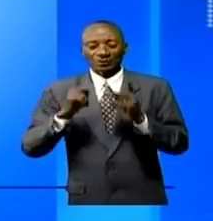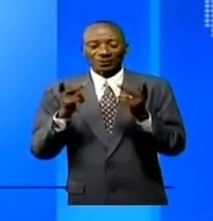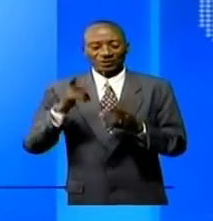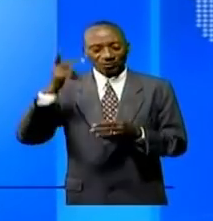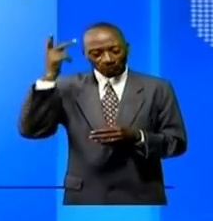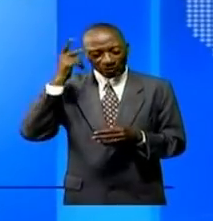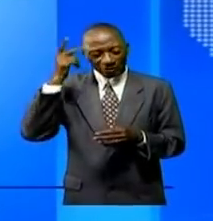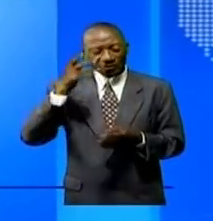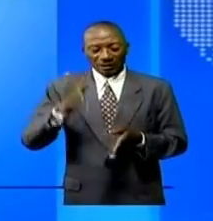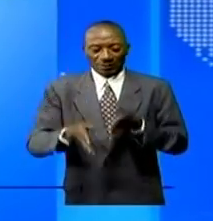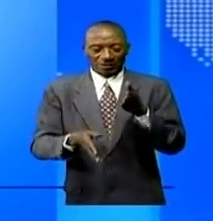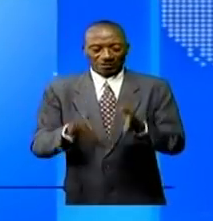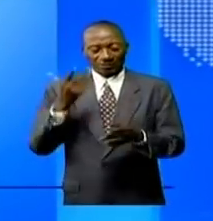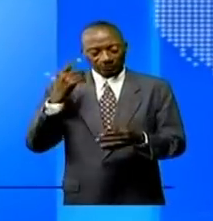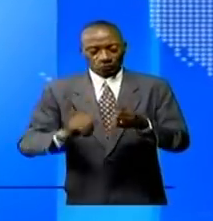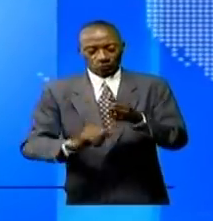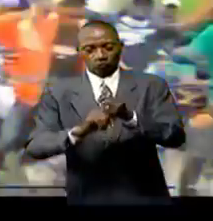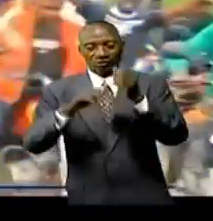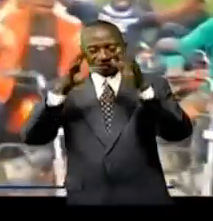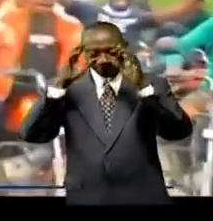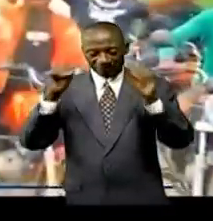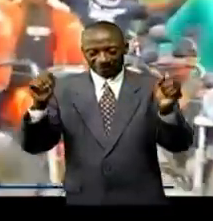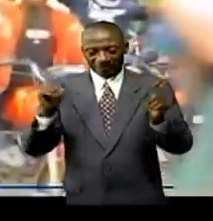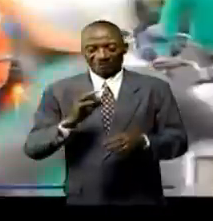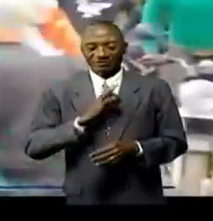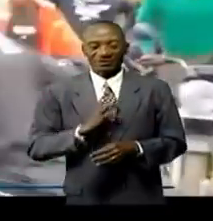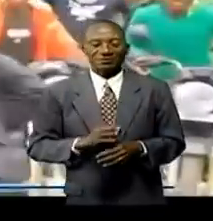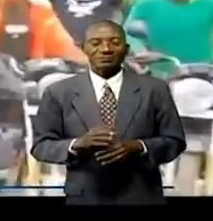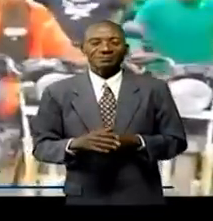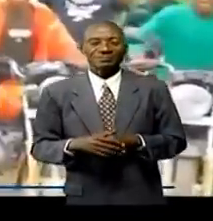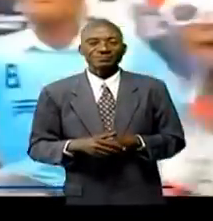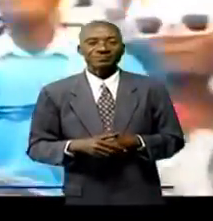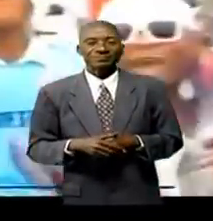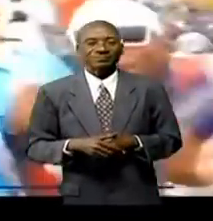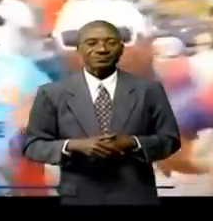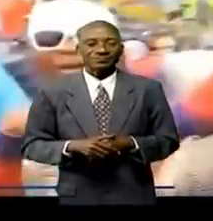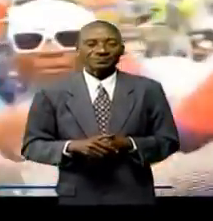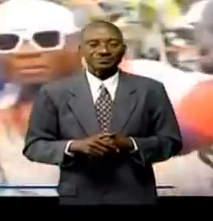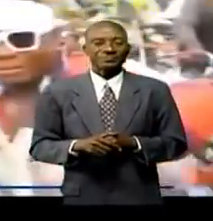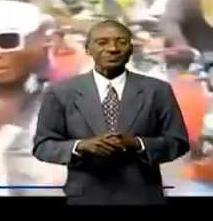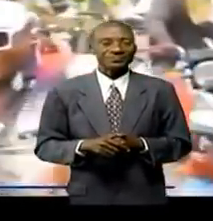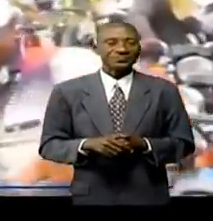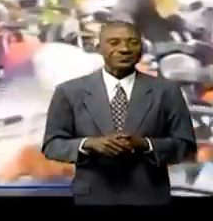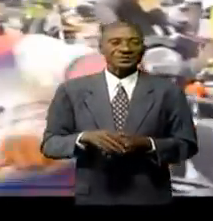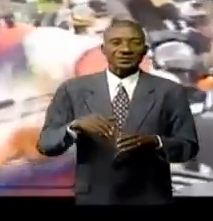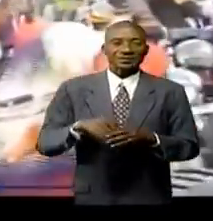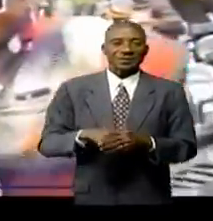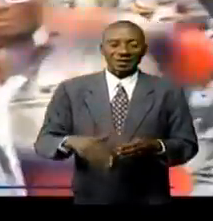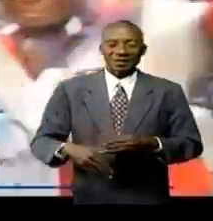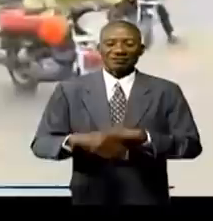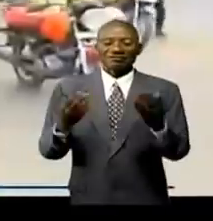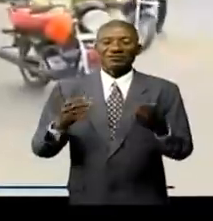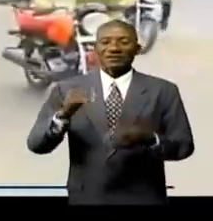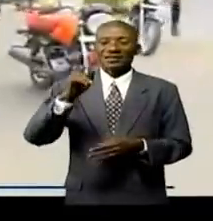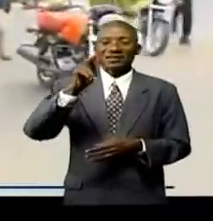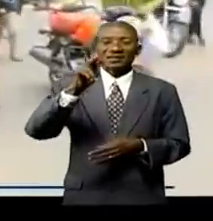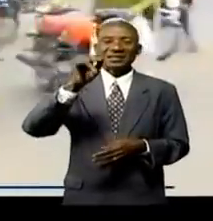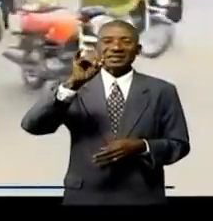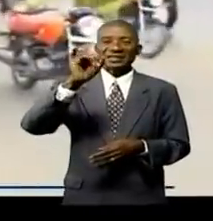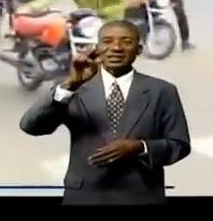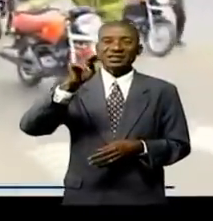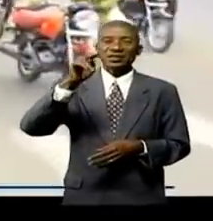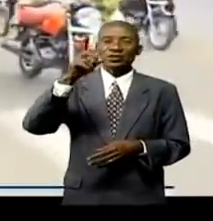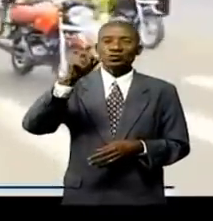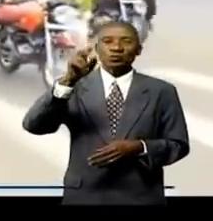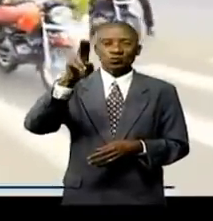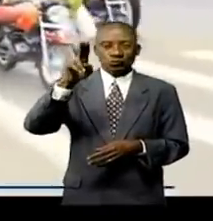Tshisekedi. Un reportage de Rodépanda. Ils étaient plusieurs centaines dans les grandes artères de la ville de Kindu, province de Maniema, avant